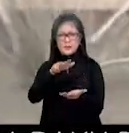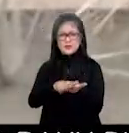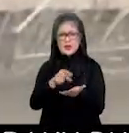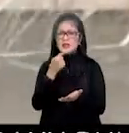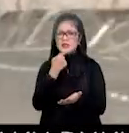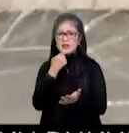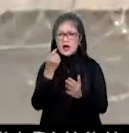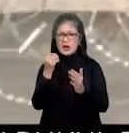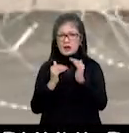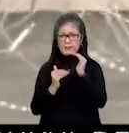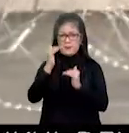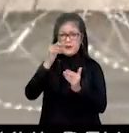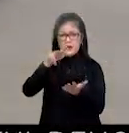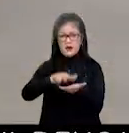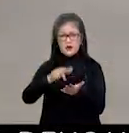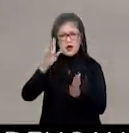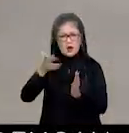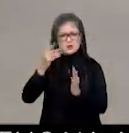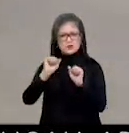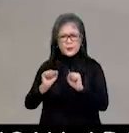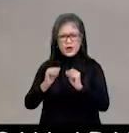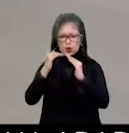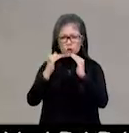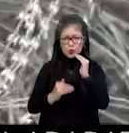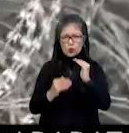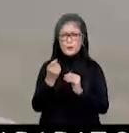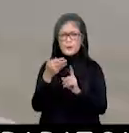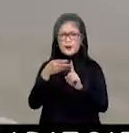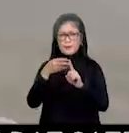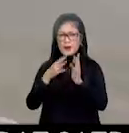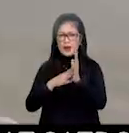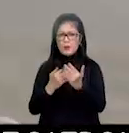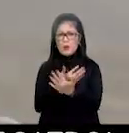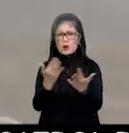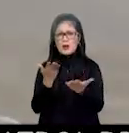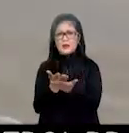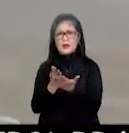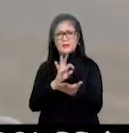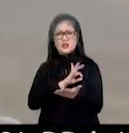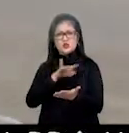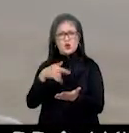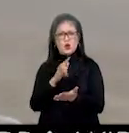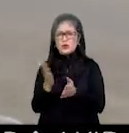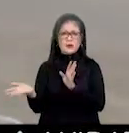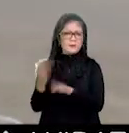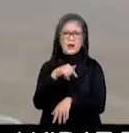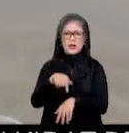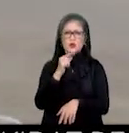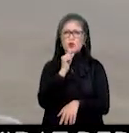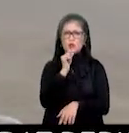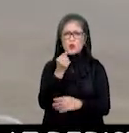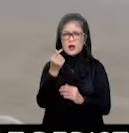harga BBM untuk segera diturunkan. Massa juga meminta Presiden Jokowi menurunkan kembali harga BBM,